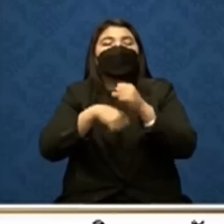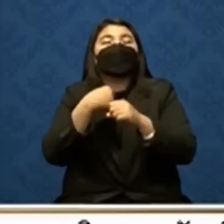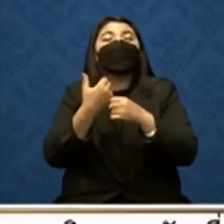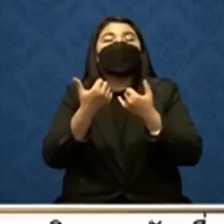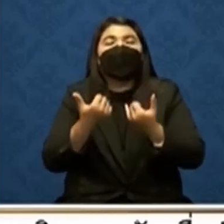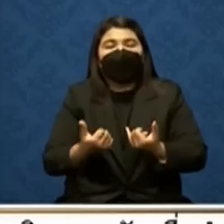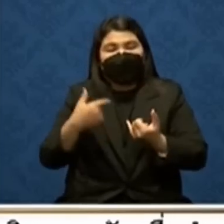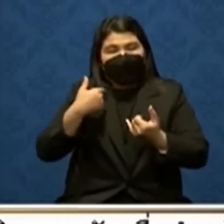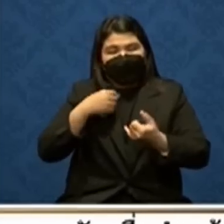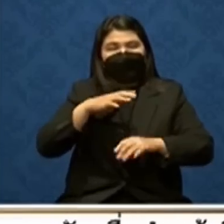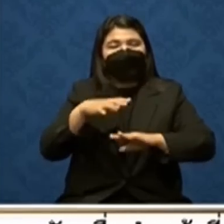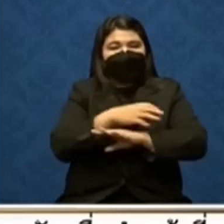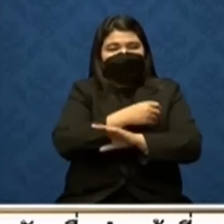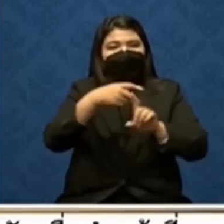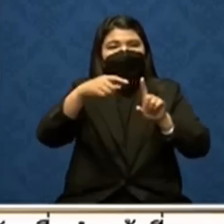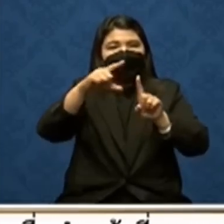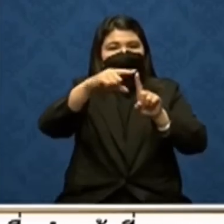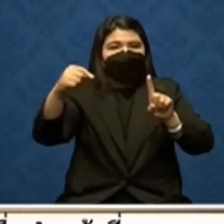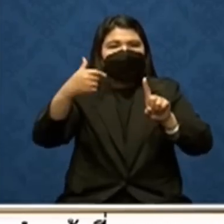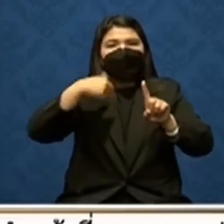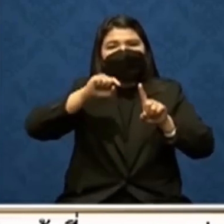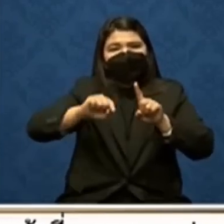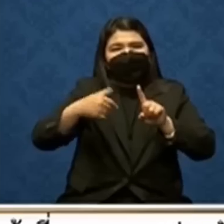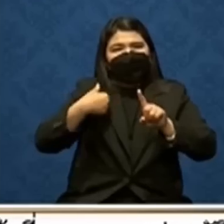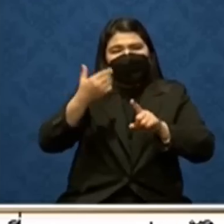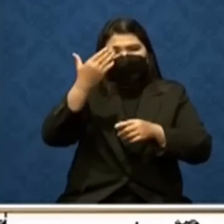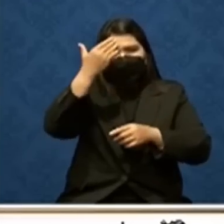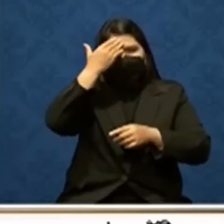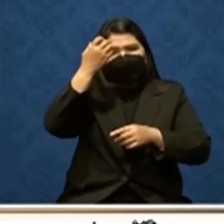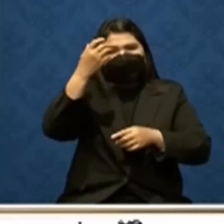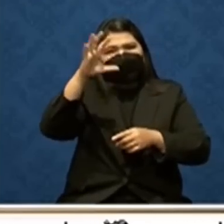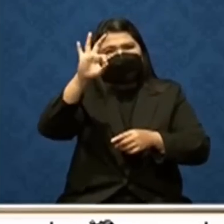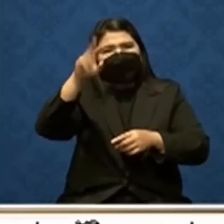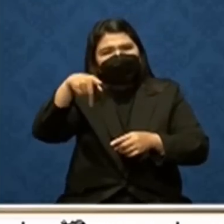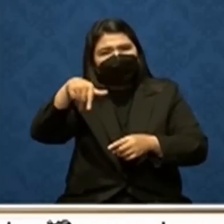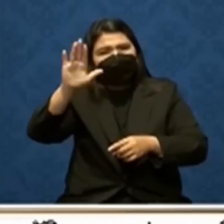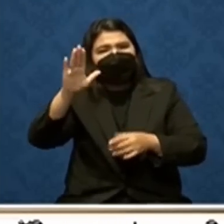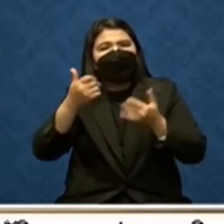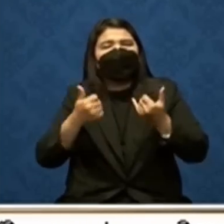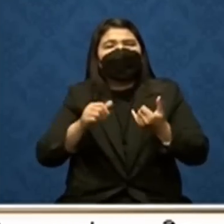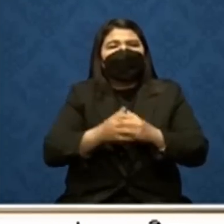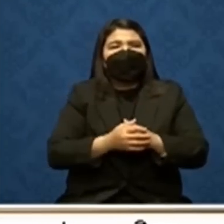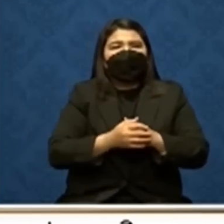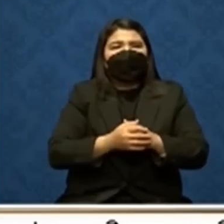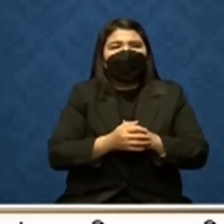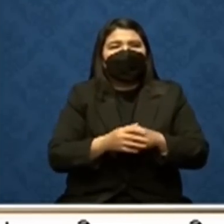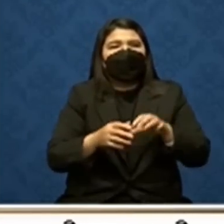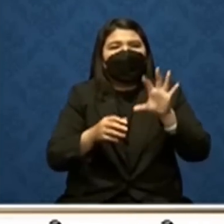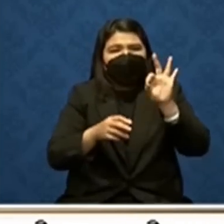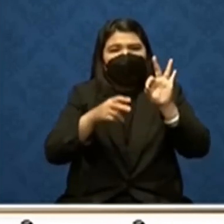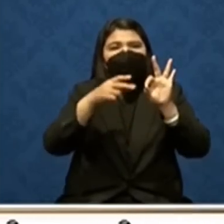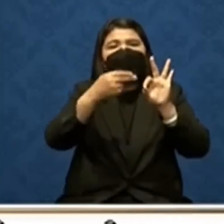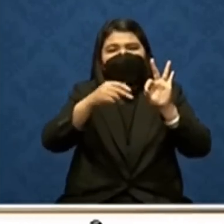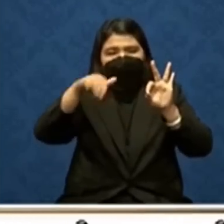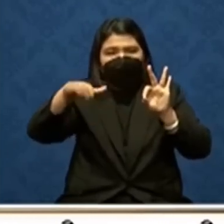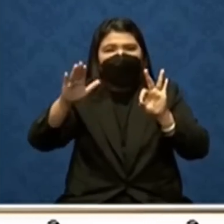ททำให้พระเก้าไล สามารถที่จะเอา umas000 กวาหนามืน กว่หน้าหน้าหนกมาระ 10 ไเทมะครัไquartersเทมที่รoughtบประมาณ beเรา